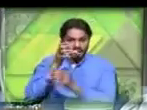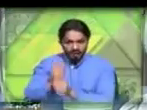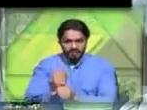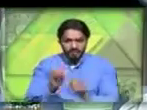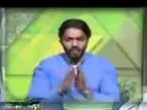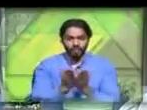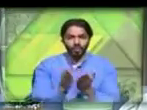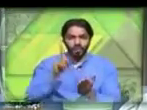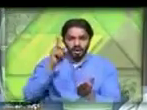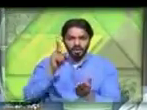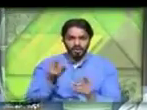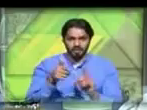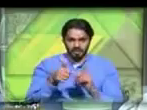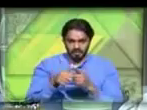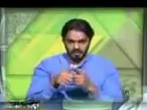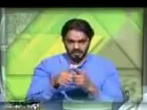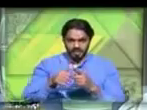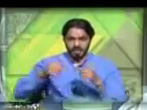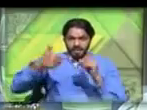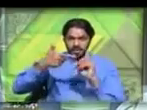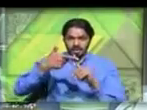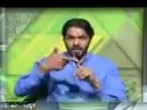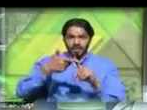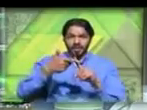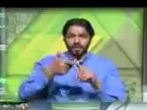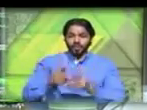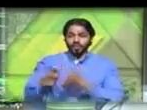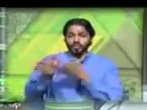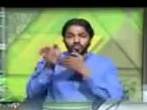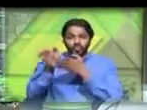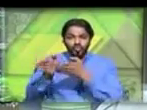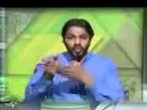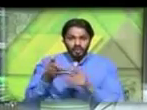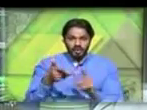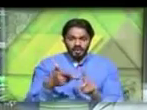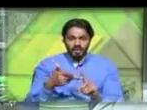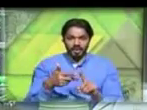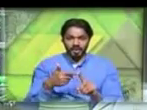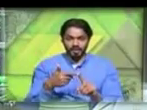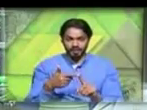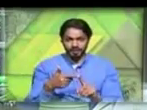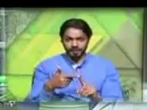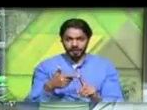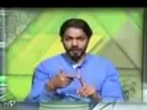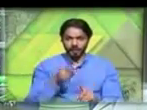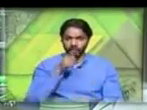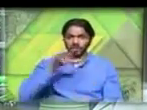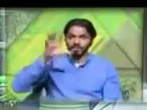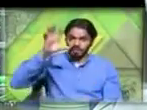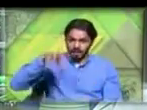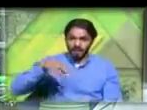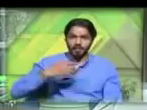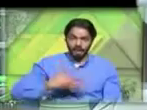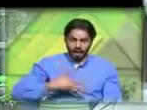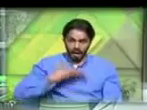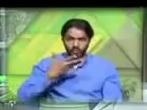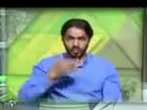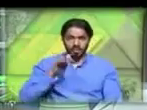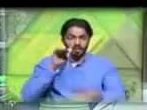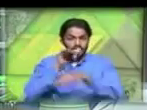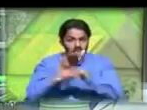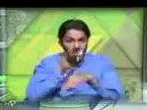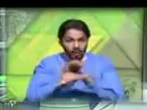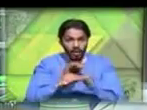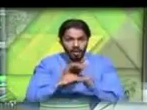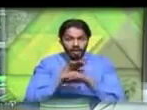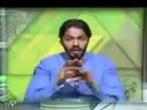تتخلى الأمة عن حبيب قلوبها صلى الله وعن عليه سنته وهديه. نعم، نحن نجدد بالبحث عن الصحيح